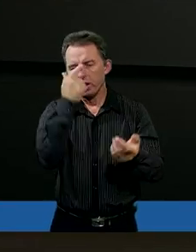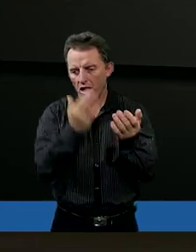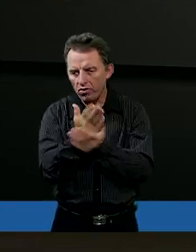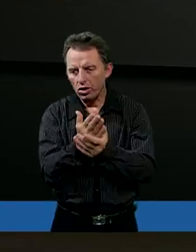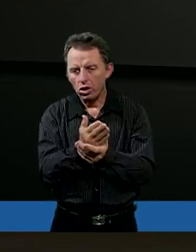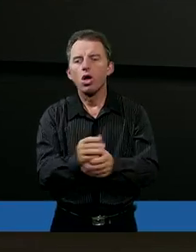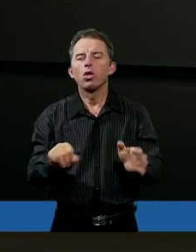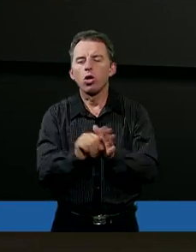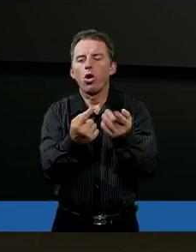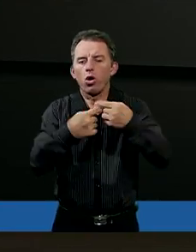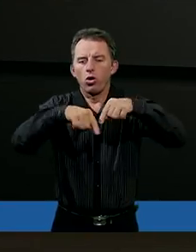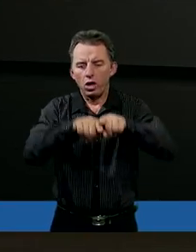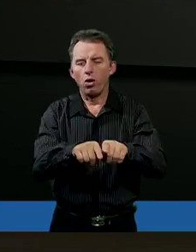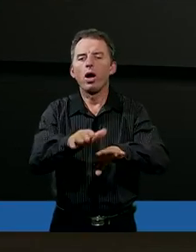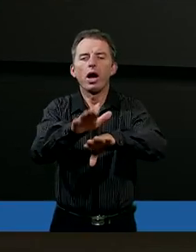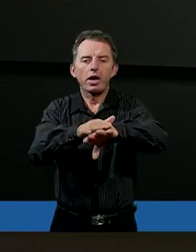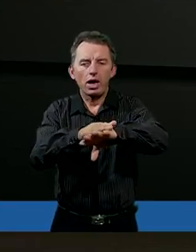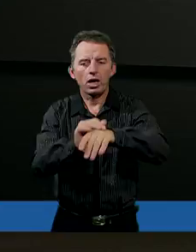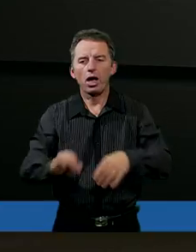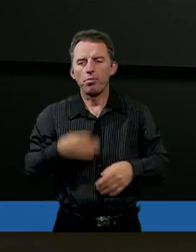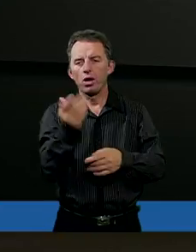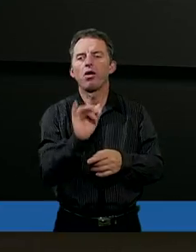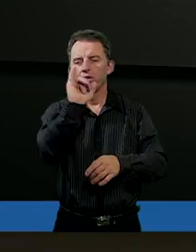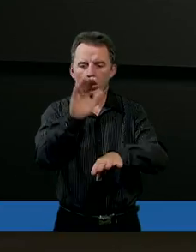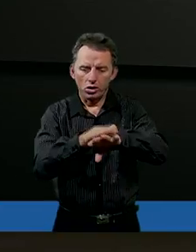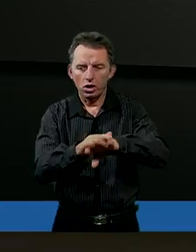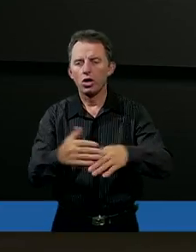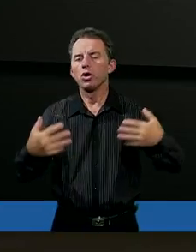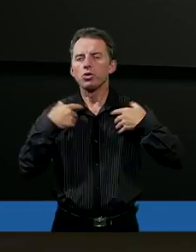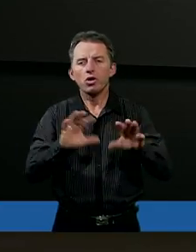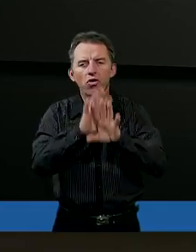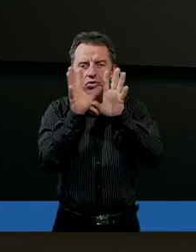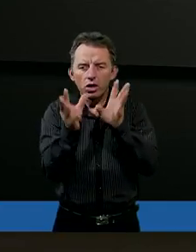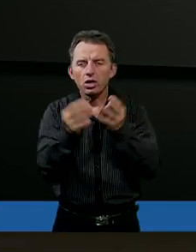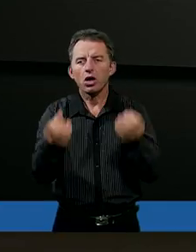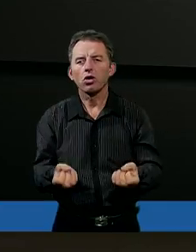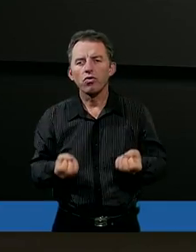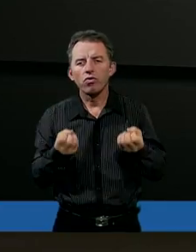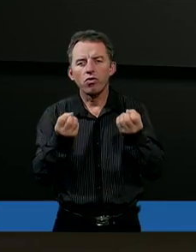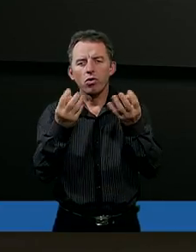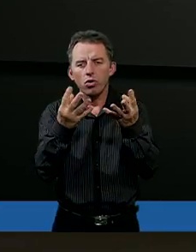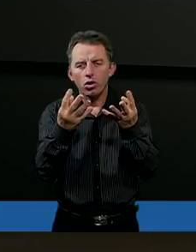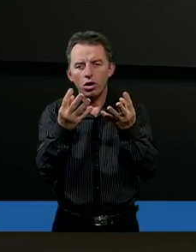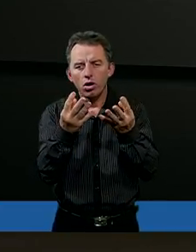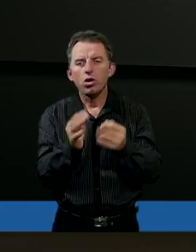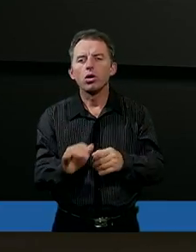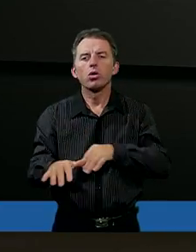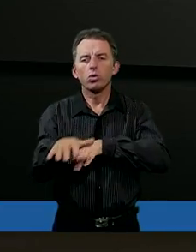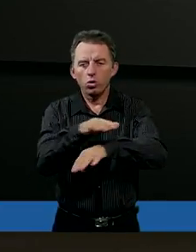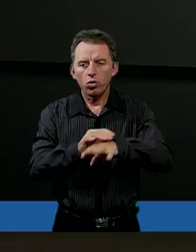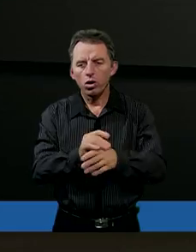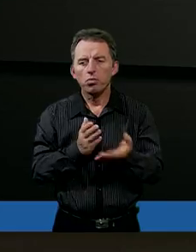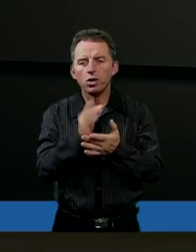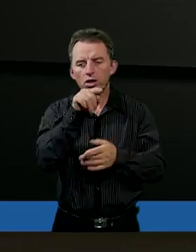że dokonała tego ręka Pana? W Jego ręku jest życie wszelkiego stworzenia i duch